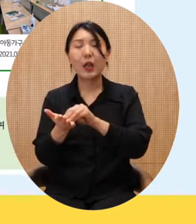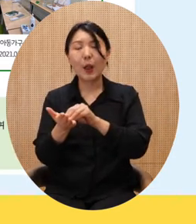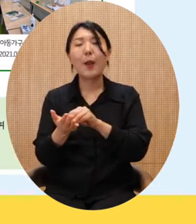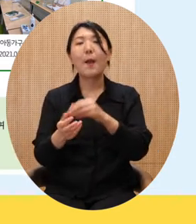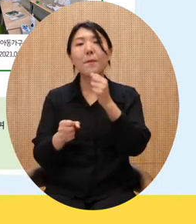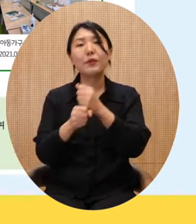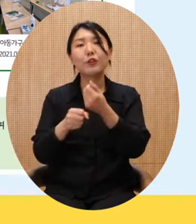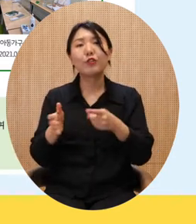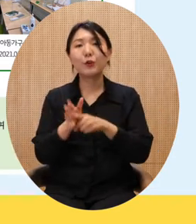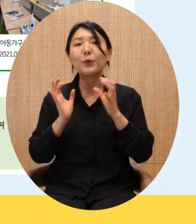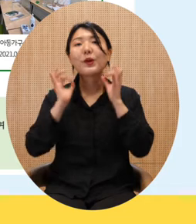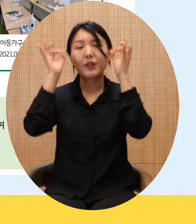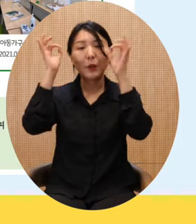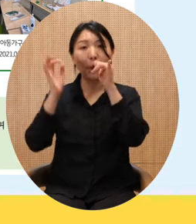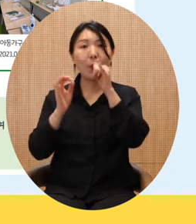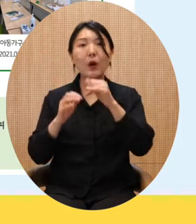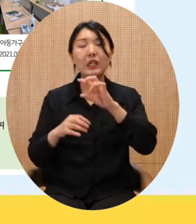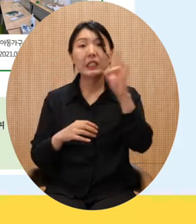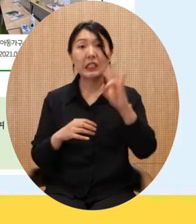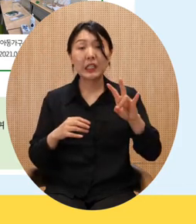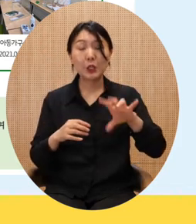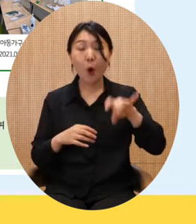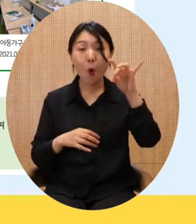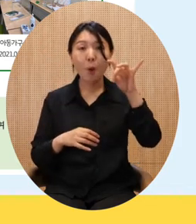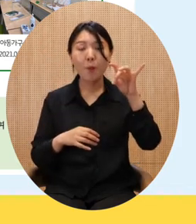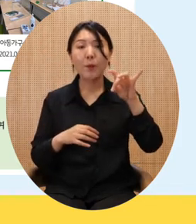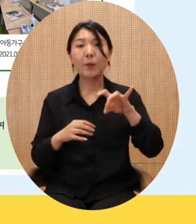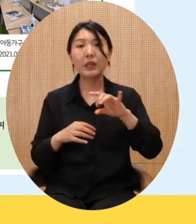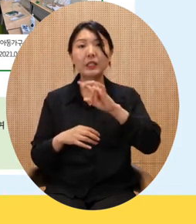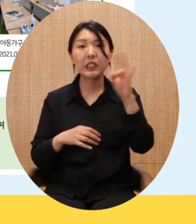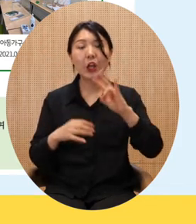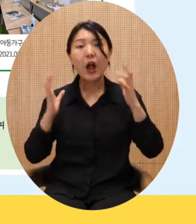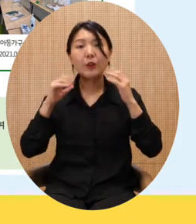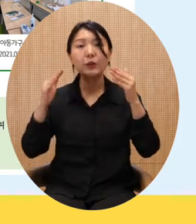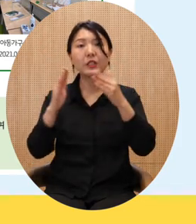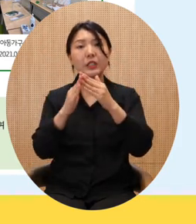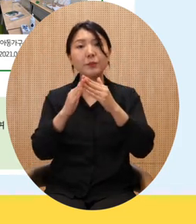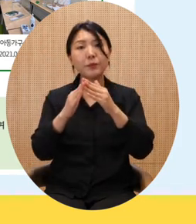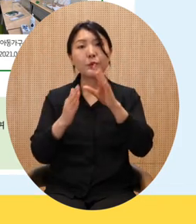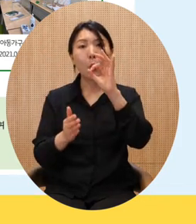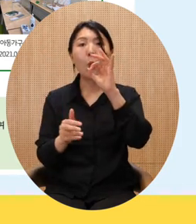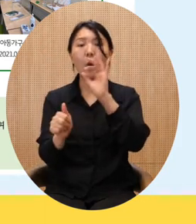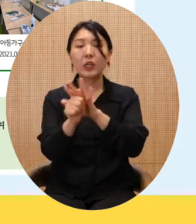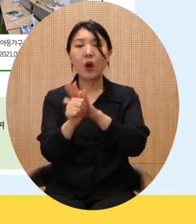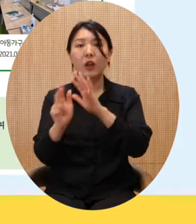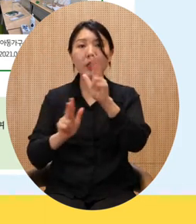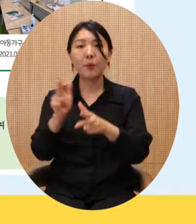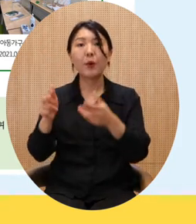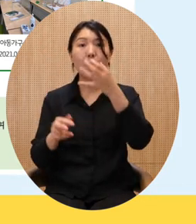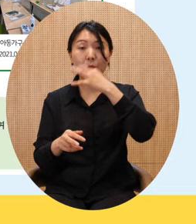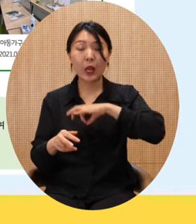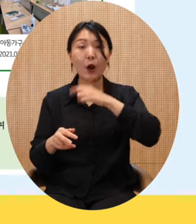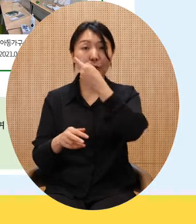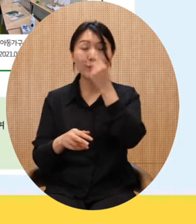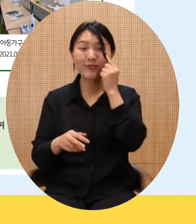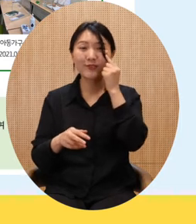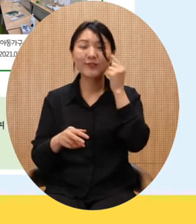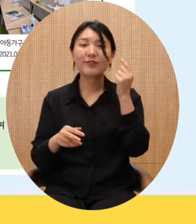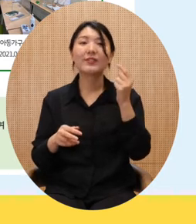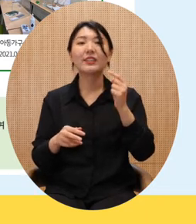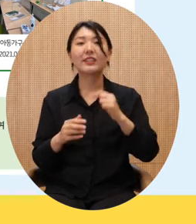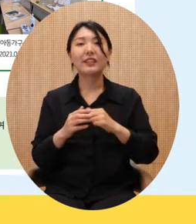시작했고요. 그래서 시흥에서 최초로 하고 있는 시흥형 아동 주거비 지원 사업의 효과성을 검증하여서